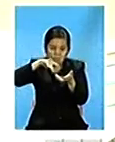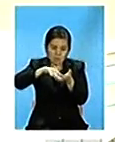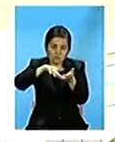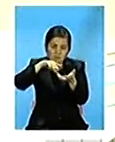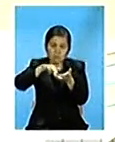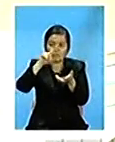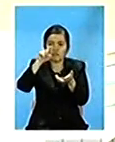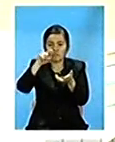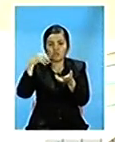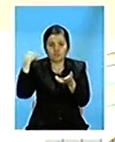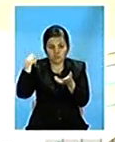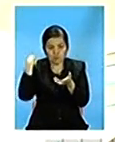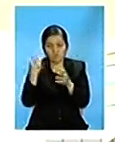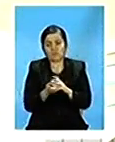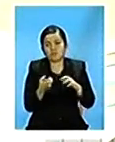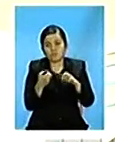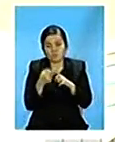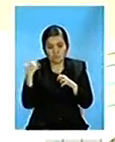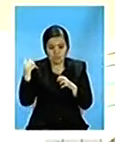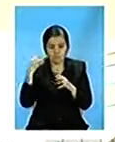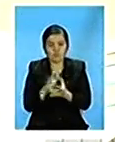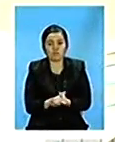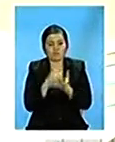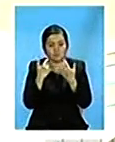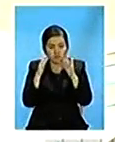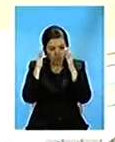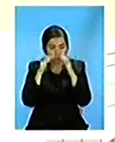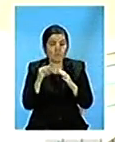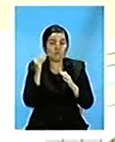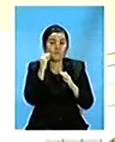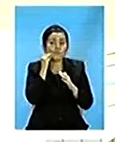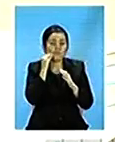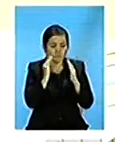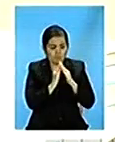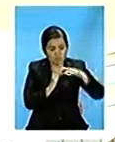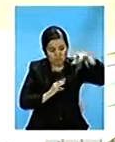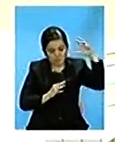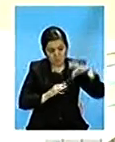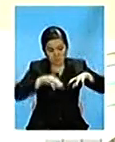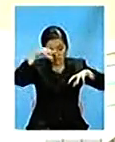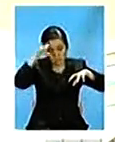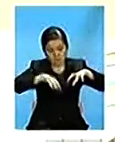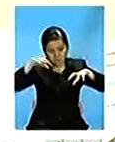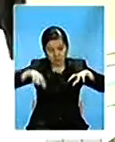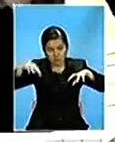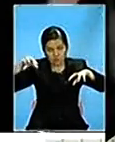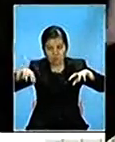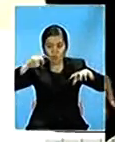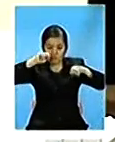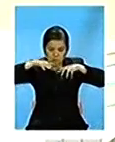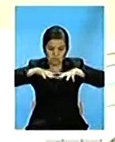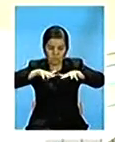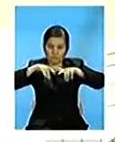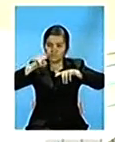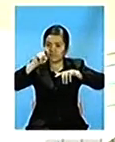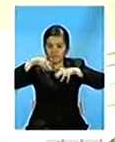ำน้ำเดินทางไม่สะดวกนอกจากนั้นก็ยังมีคนไปปลูกบ้านเรือนอยู่ในลุ่มแม่น้ำอีก